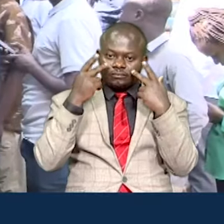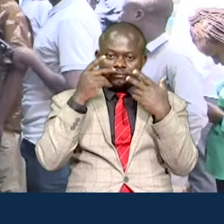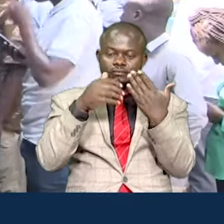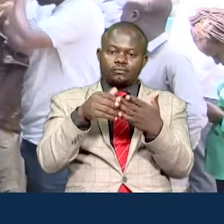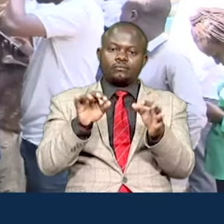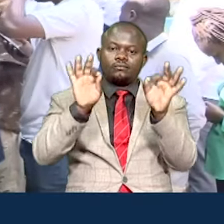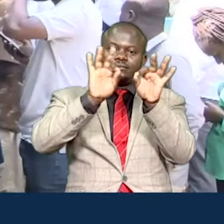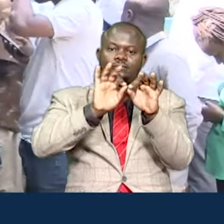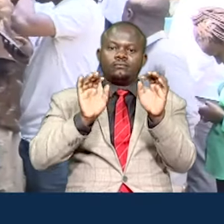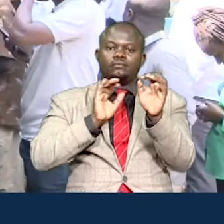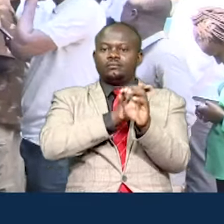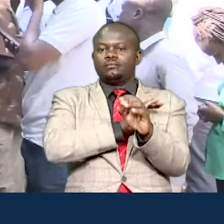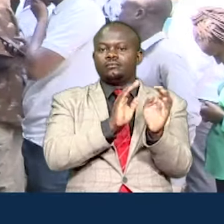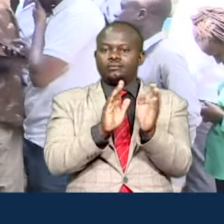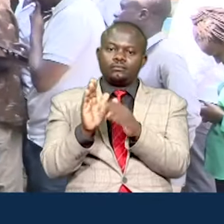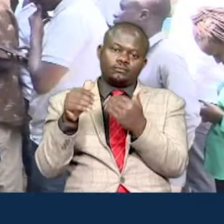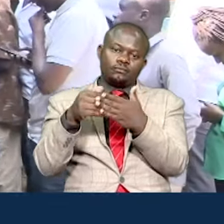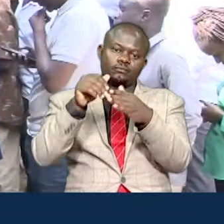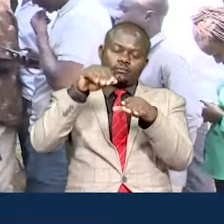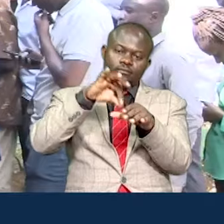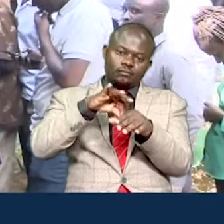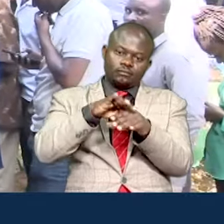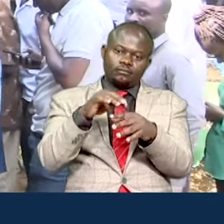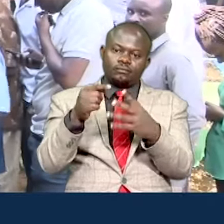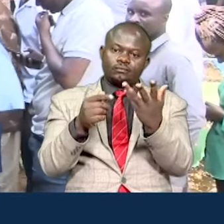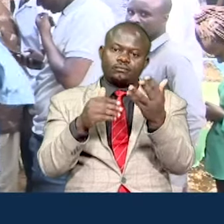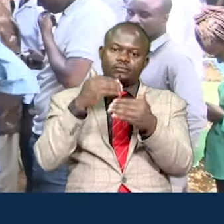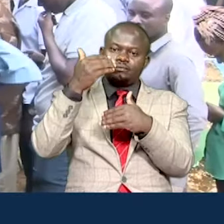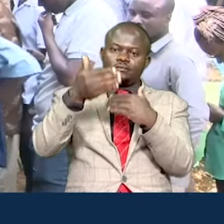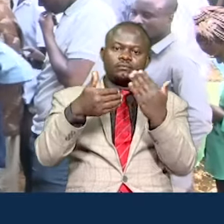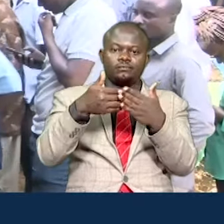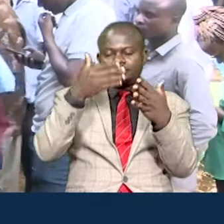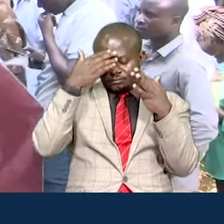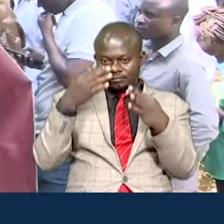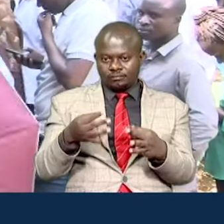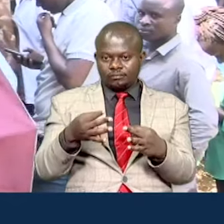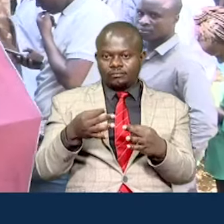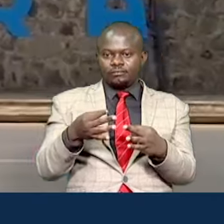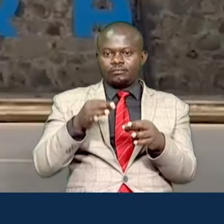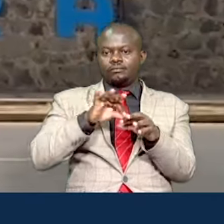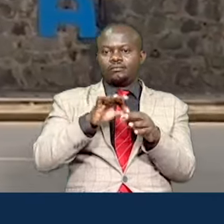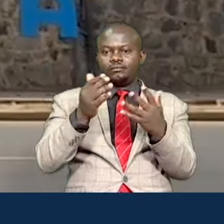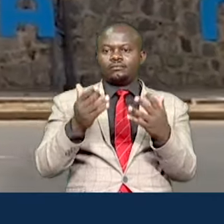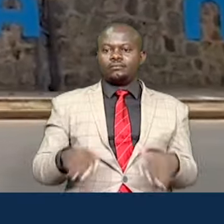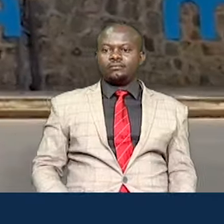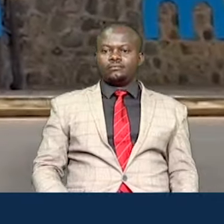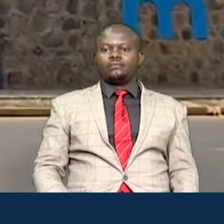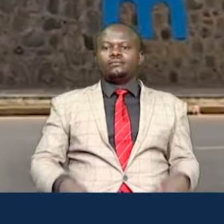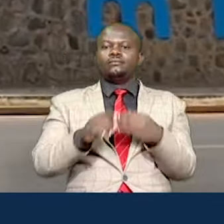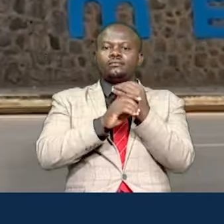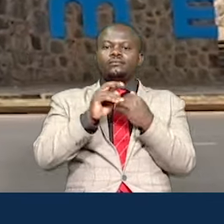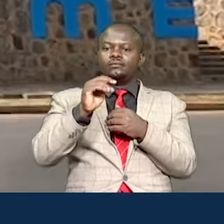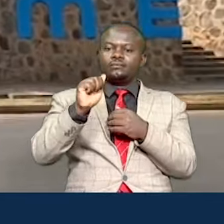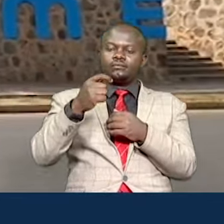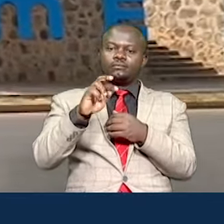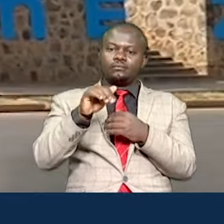komisiyo iteganya yuko baza gutorera ku mugereka, biba ngombwa rero yuko batorera ku mugereka. Abatuye mu turere twa Nyagatare na